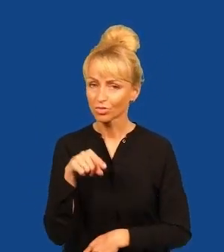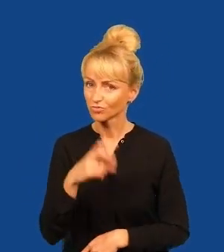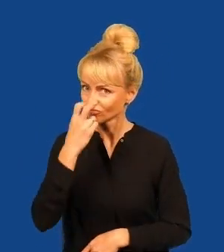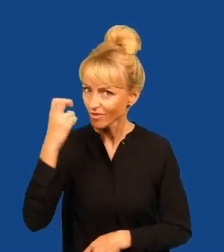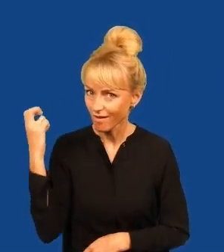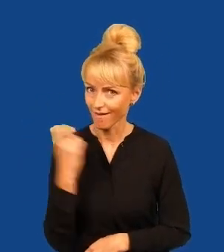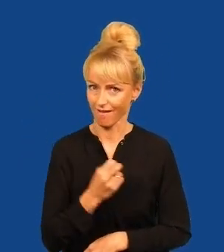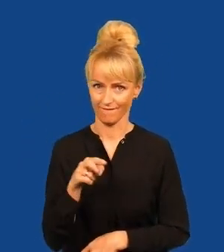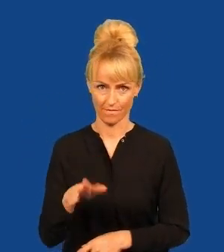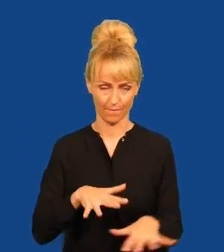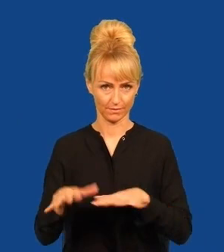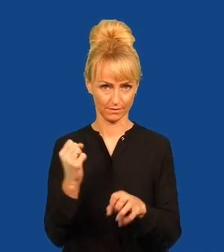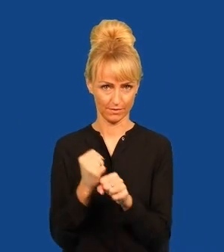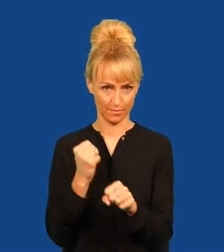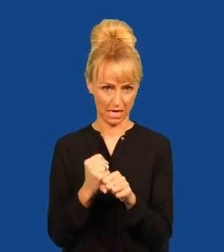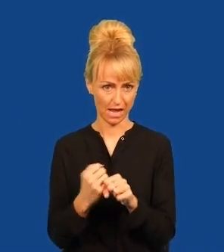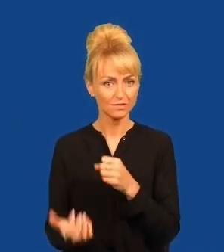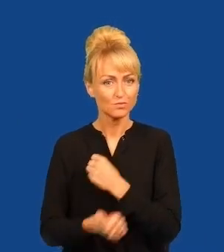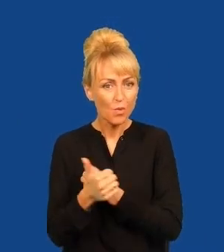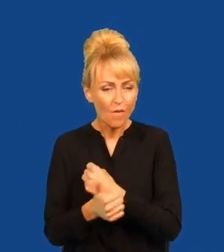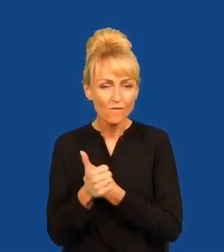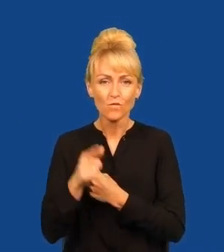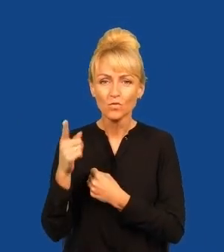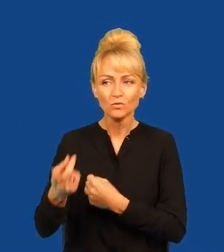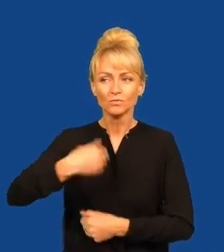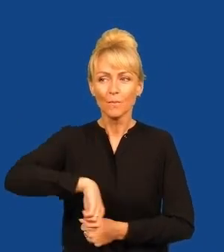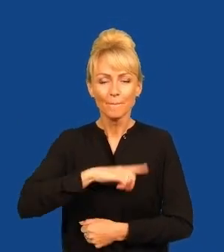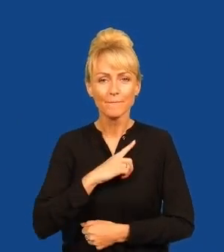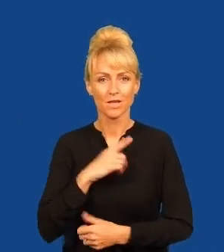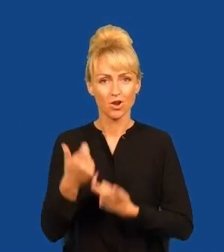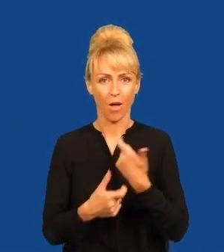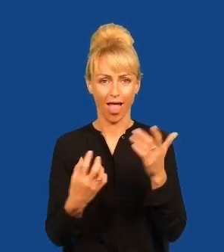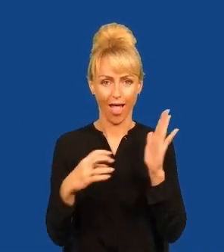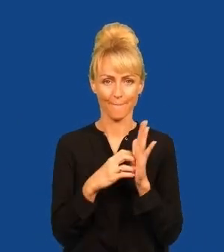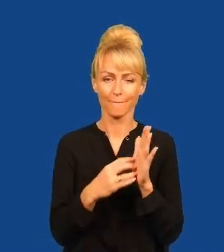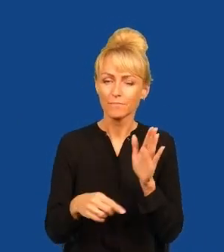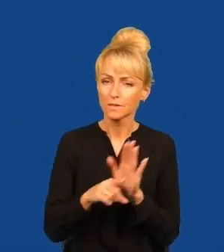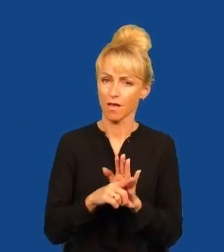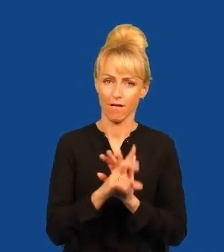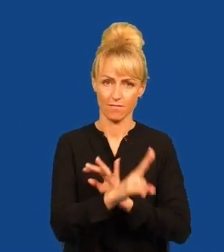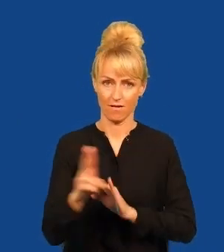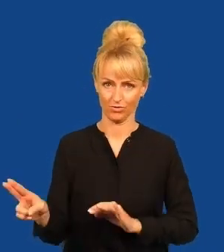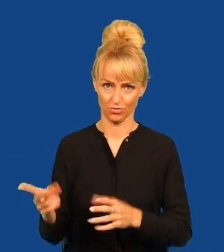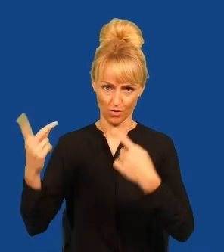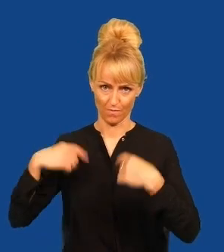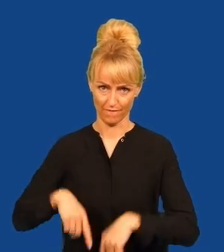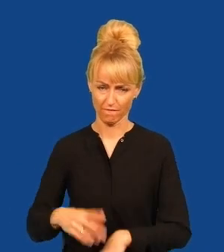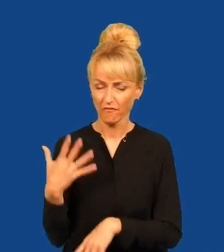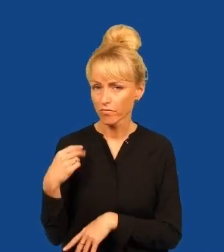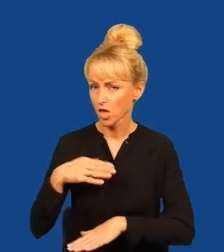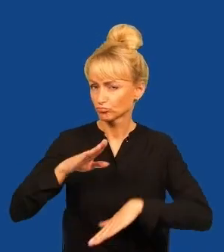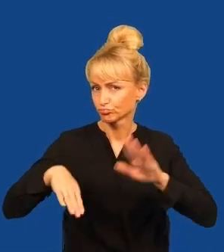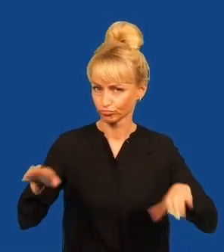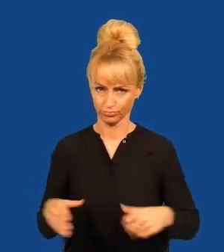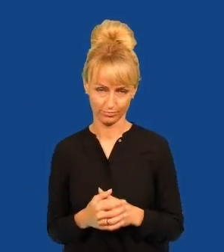ten target, czyli adresujemy apkę tak naprawdę do każdego. Niewiele firm też może się takim podejściem i